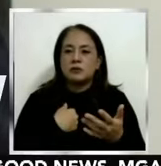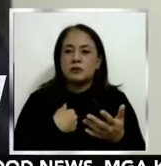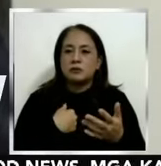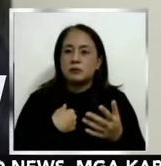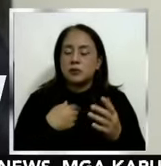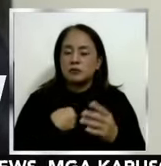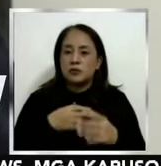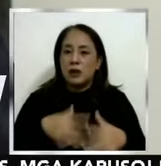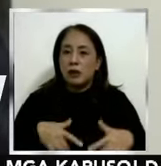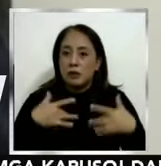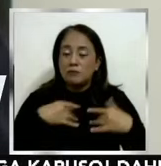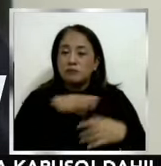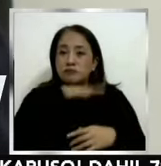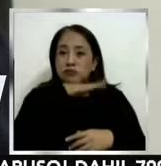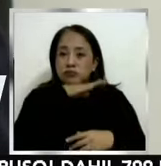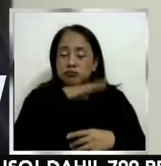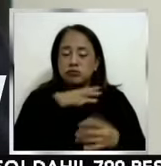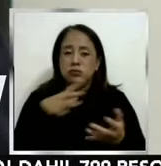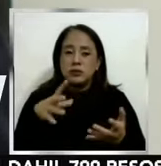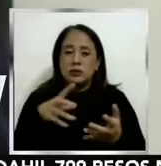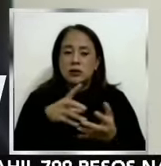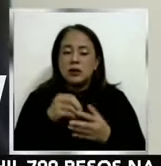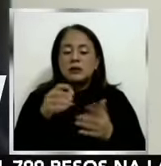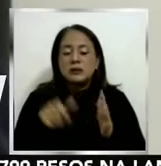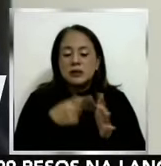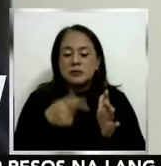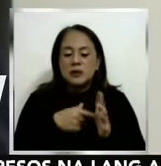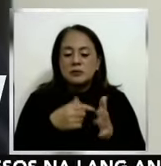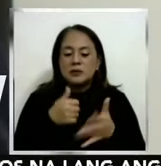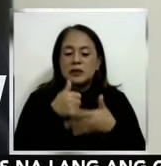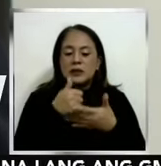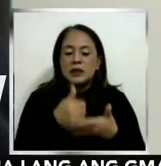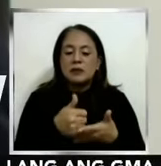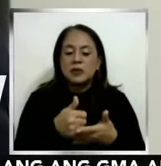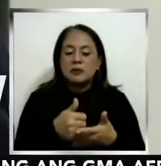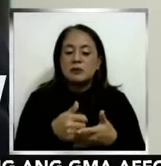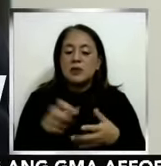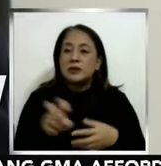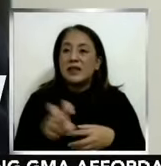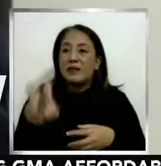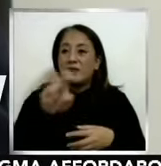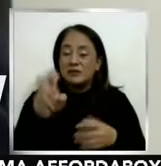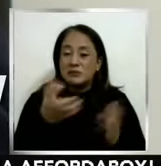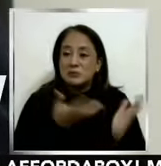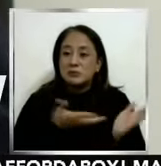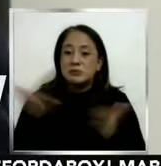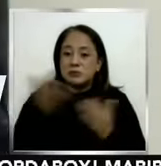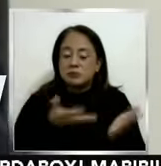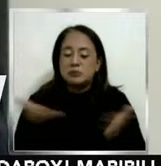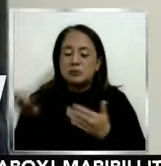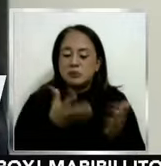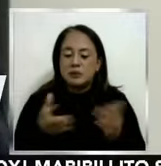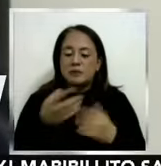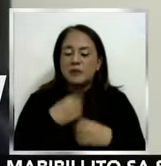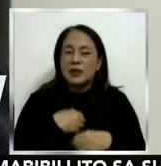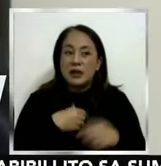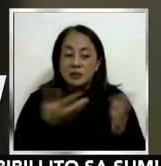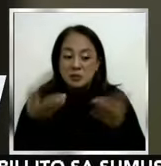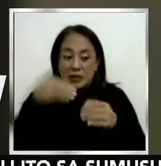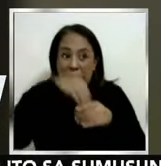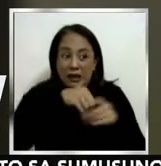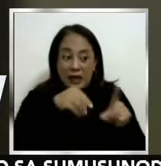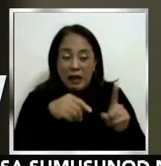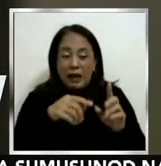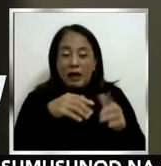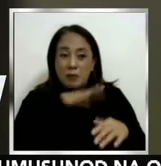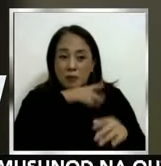also kuminsan nakakatulong yung biyaheros natin to move positive animals from one area to another.